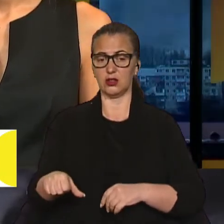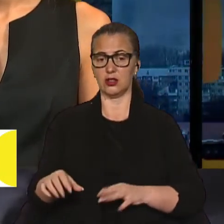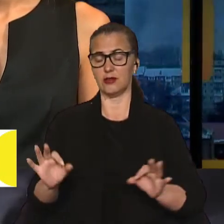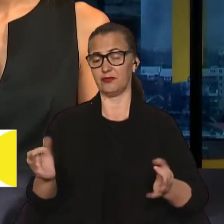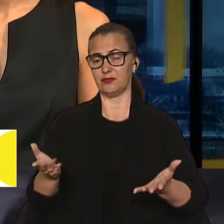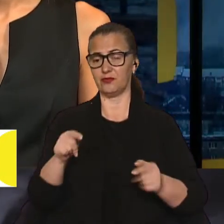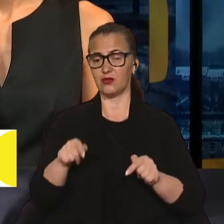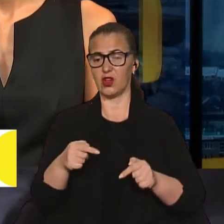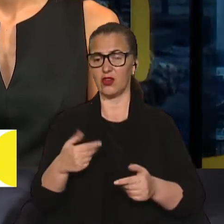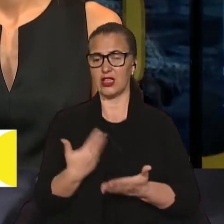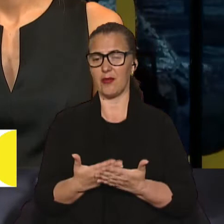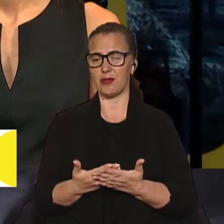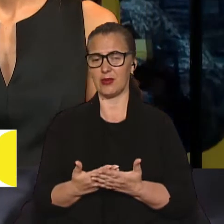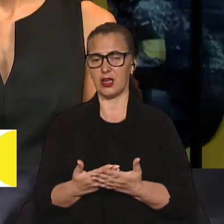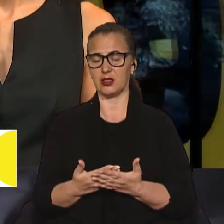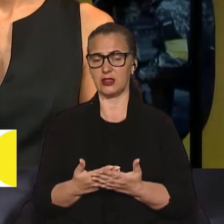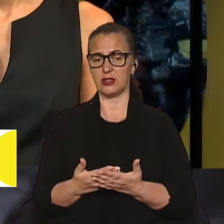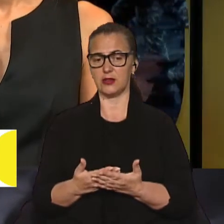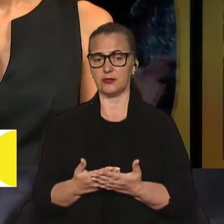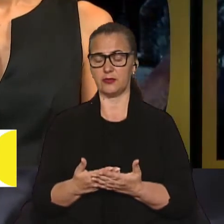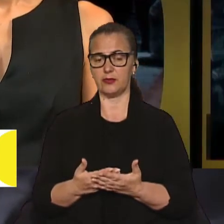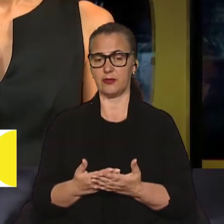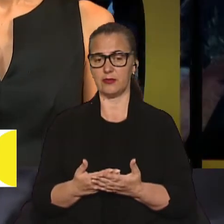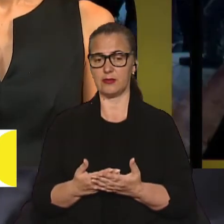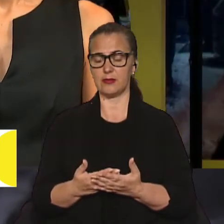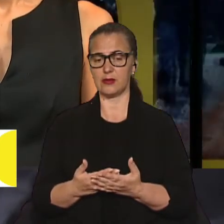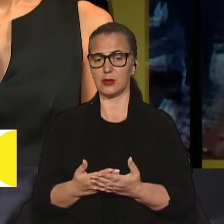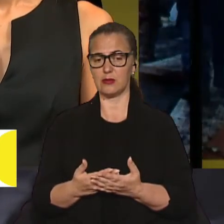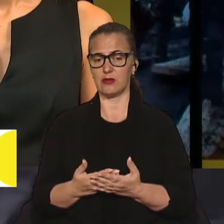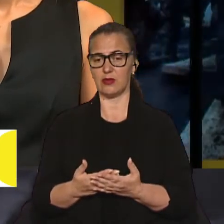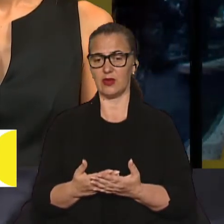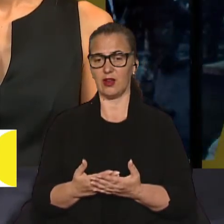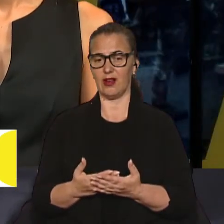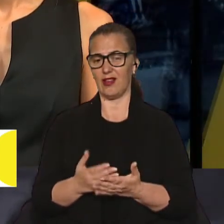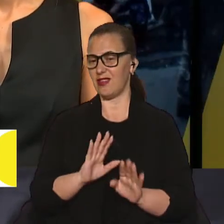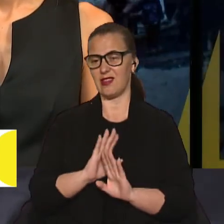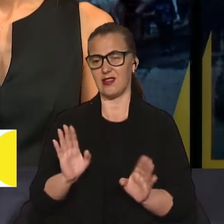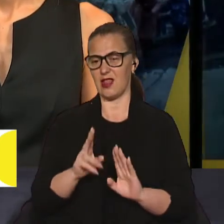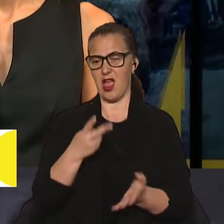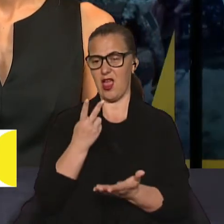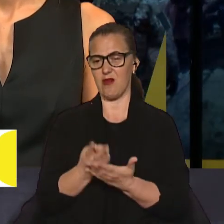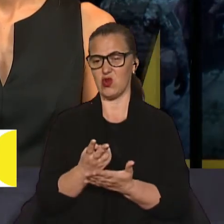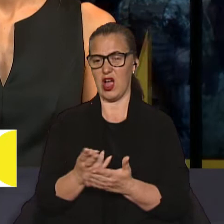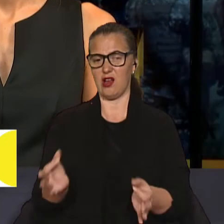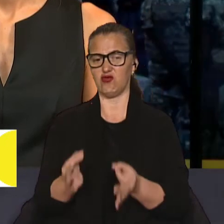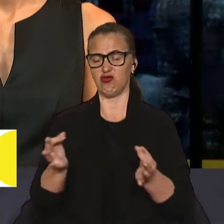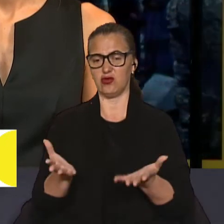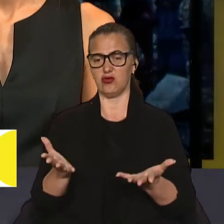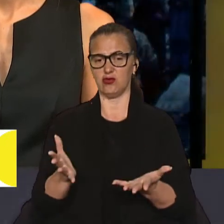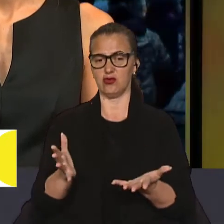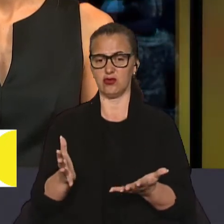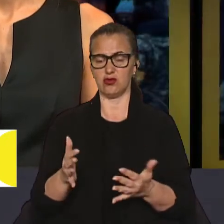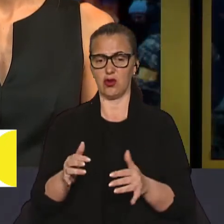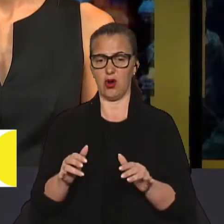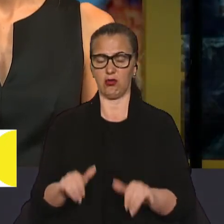она практически в медийном плане очень непоказательна. Эскалации на фронте,